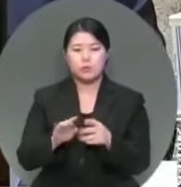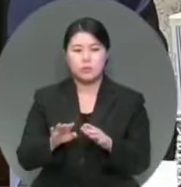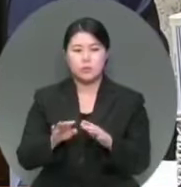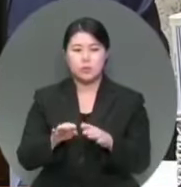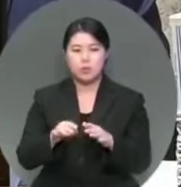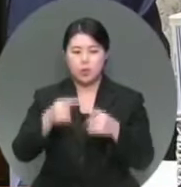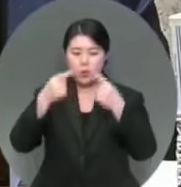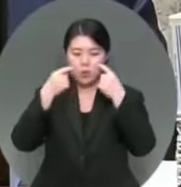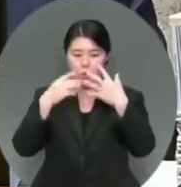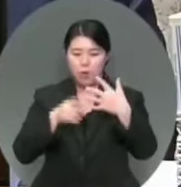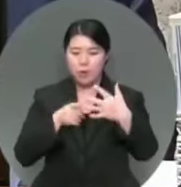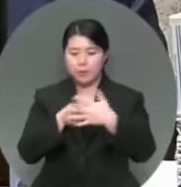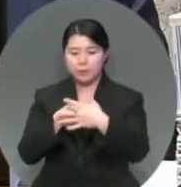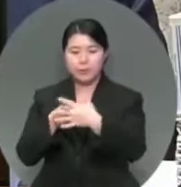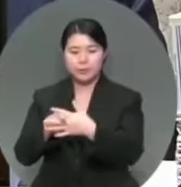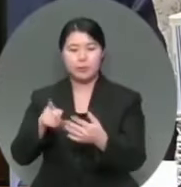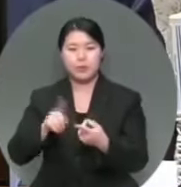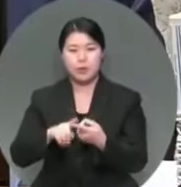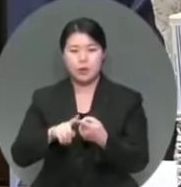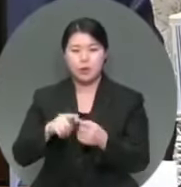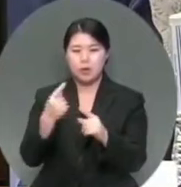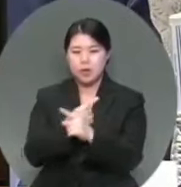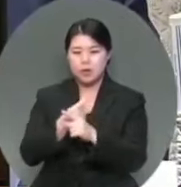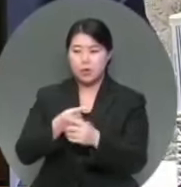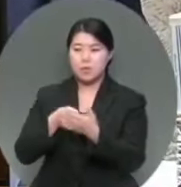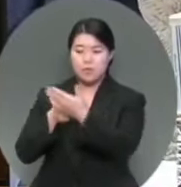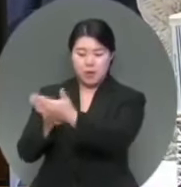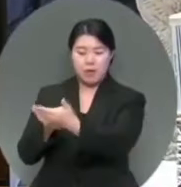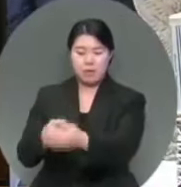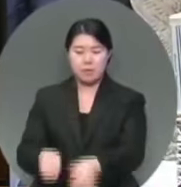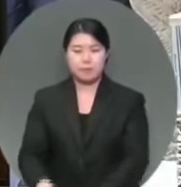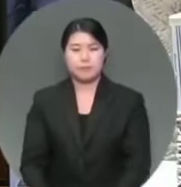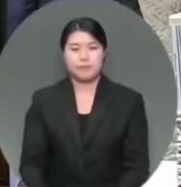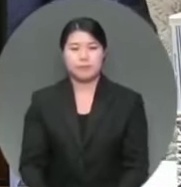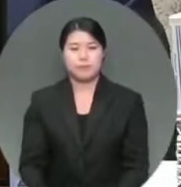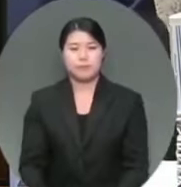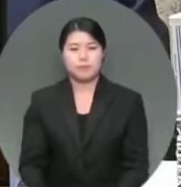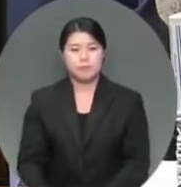대한 개선을 기재부에 통보했습니다. 자료화면 보시면요.